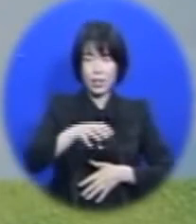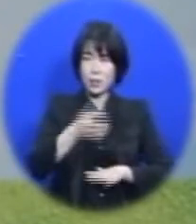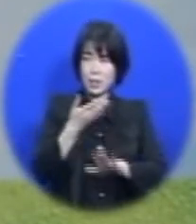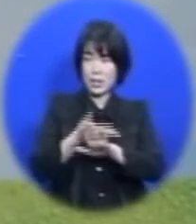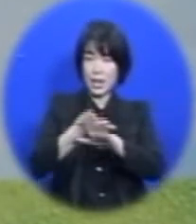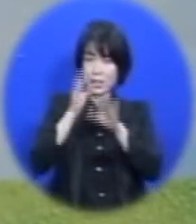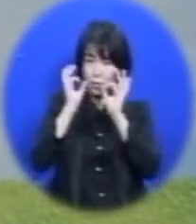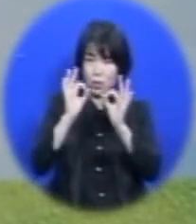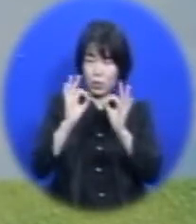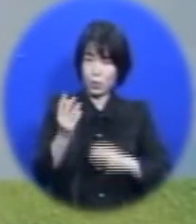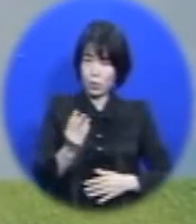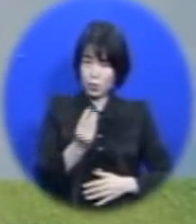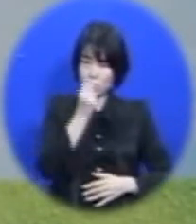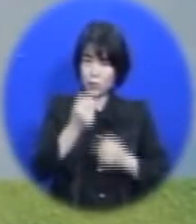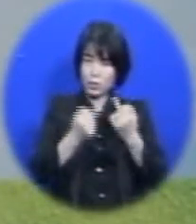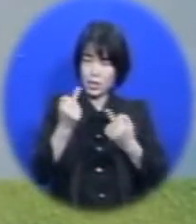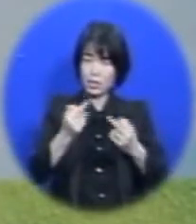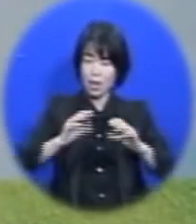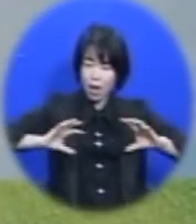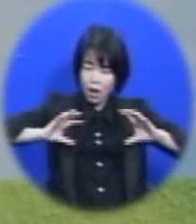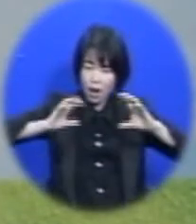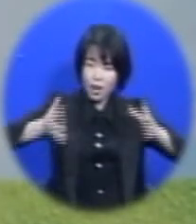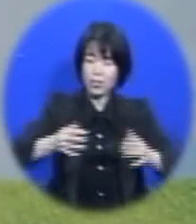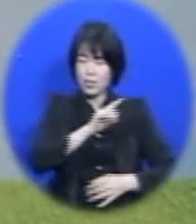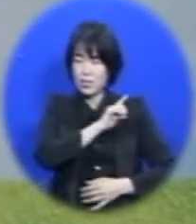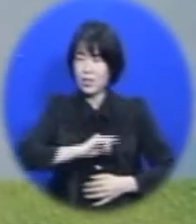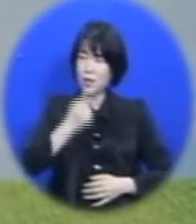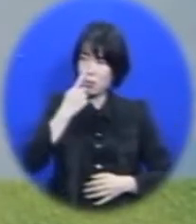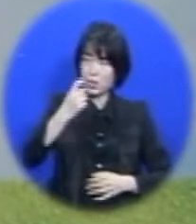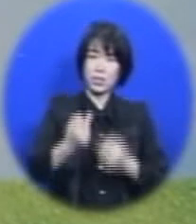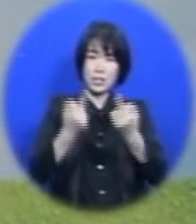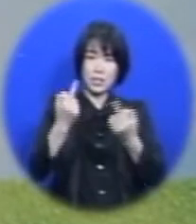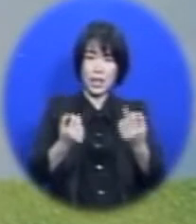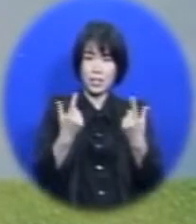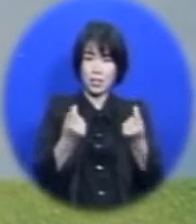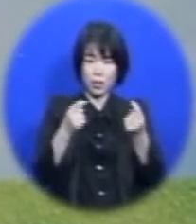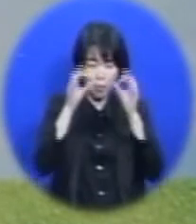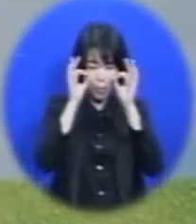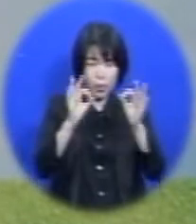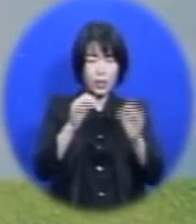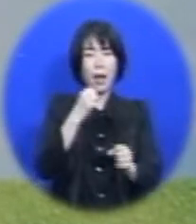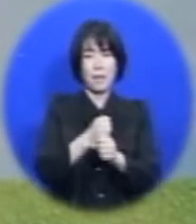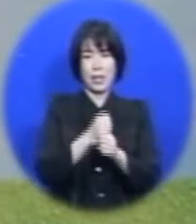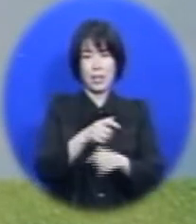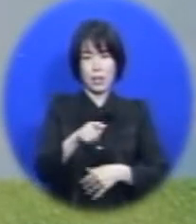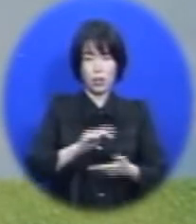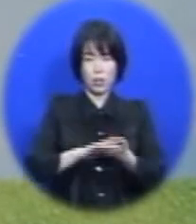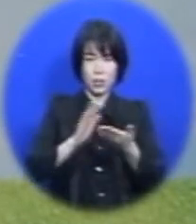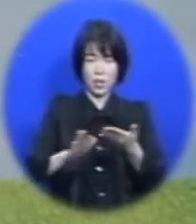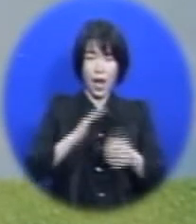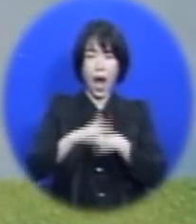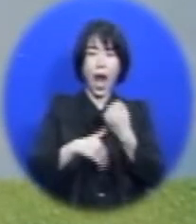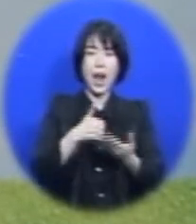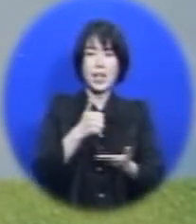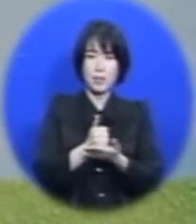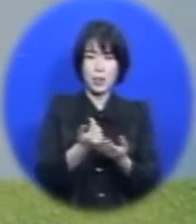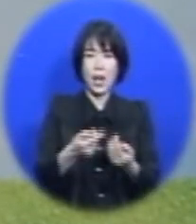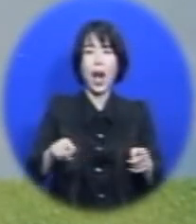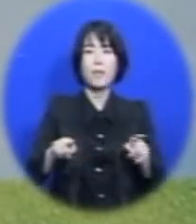보이고 시온산이 세계에서 제일 멋있는 산처럼 보이게 만든다는 거예요. 하나님이 함께 계시는